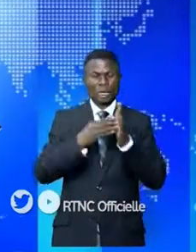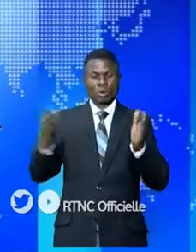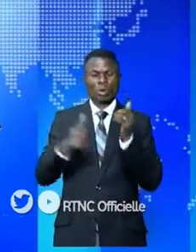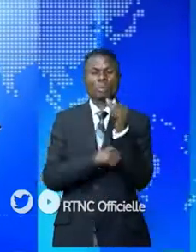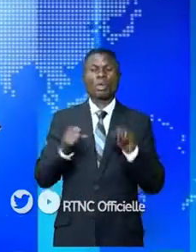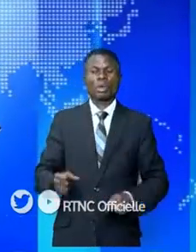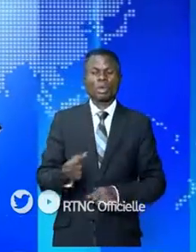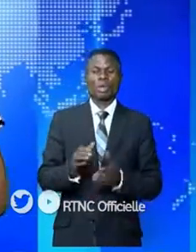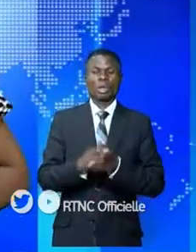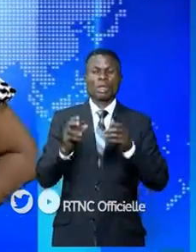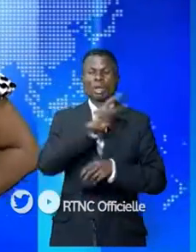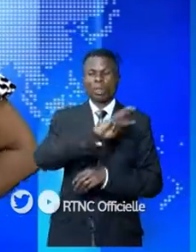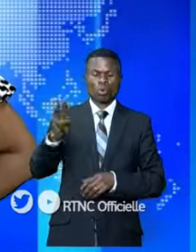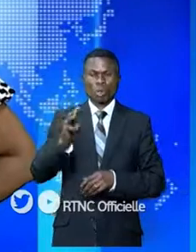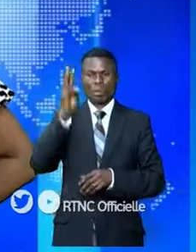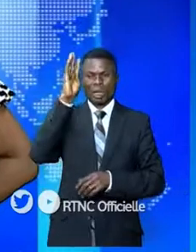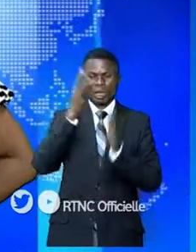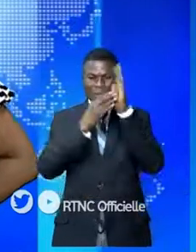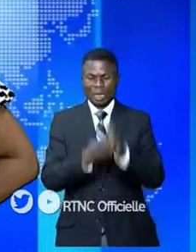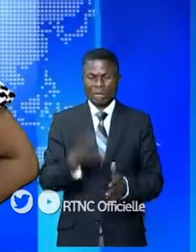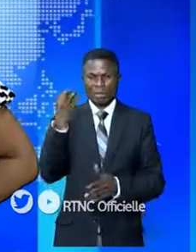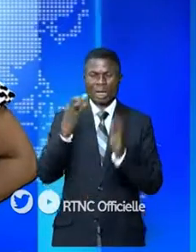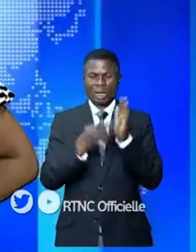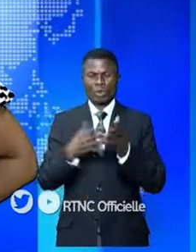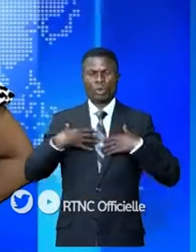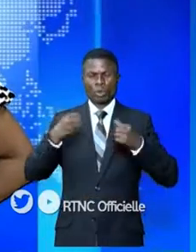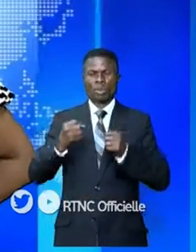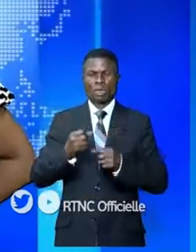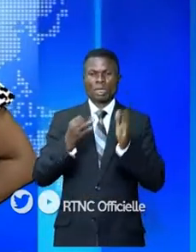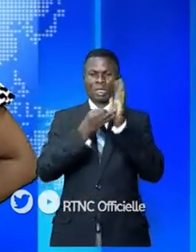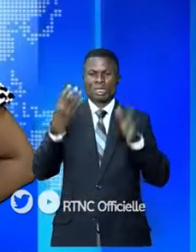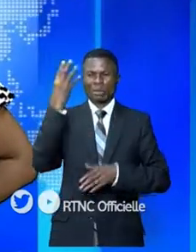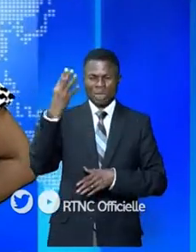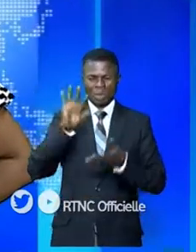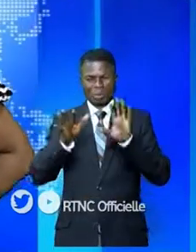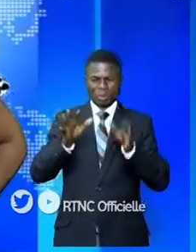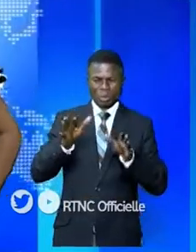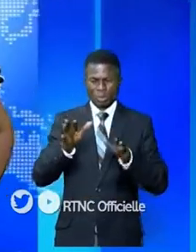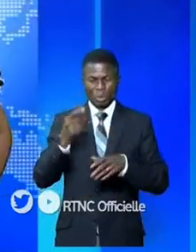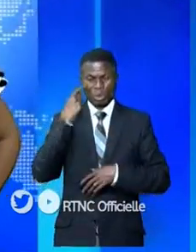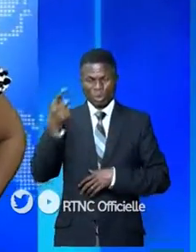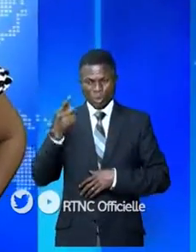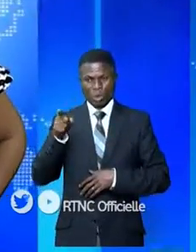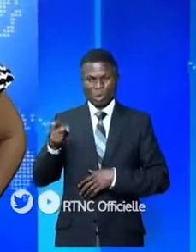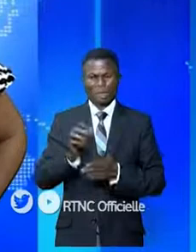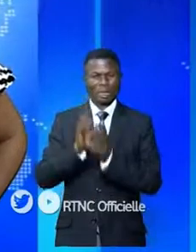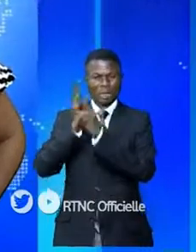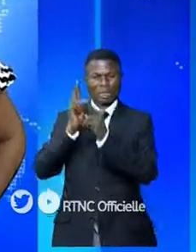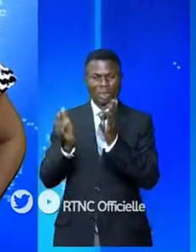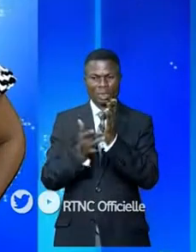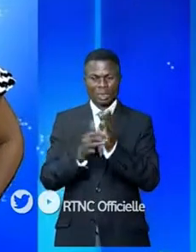décès, 3948 personnes guéries, 74 cas suspects détectés après investigation, nous rapporte le